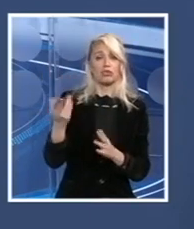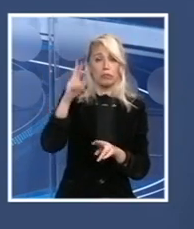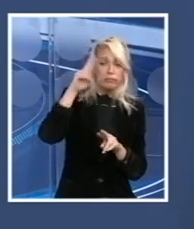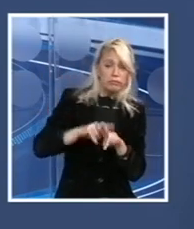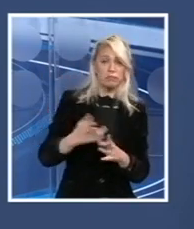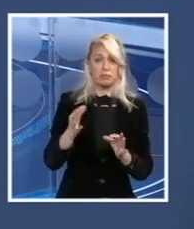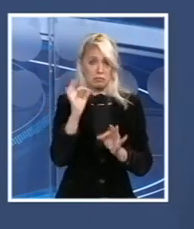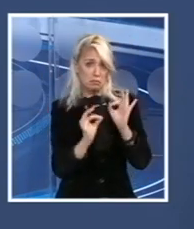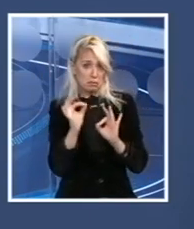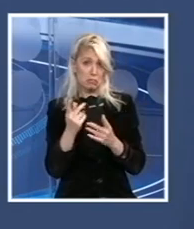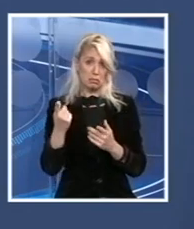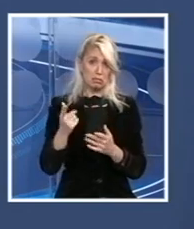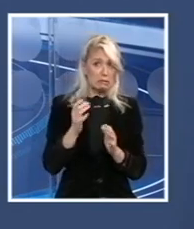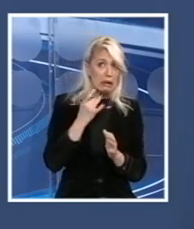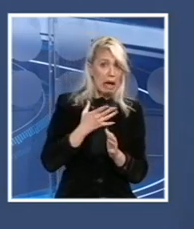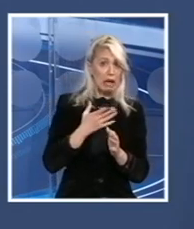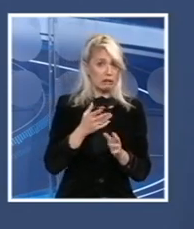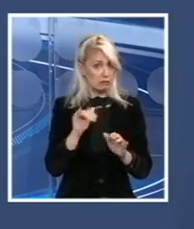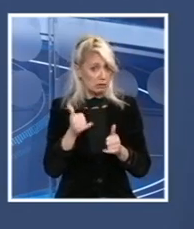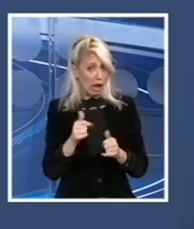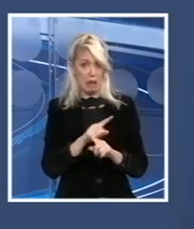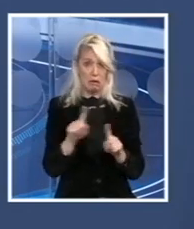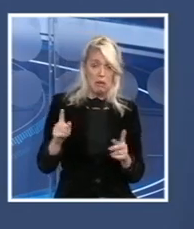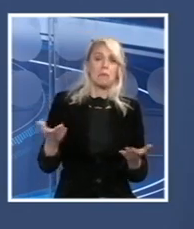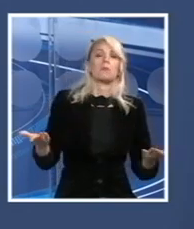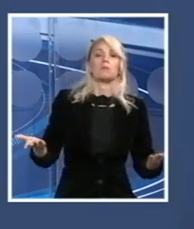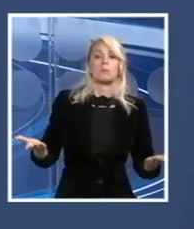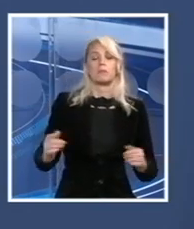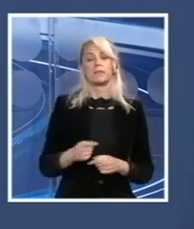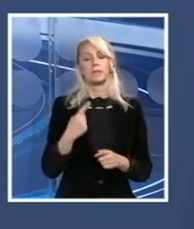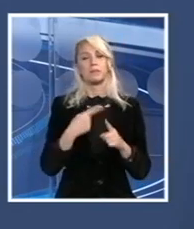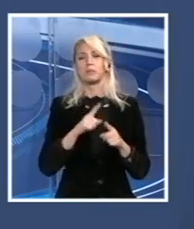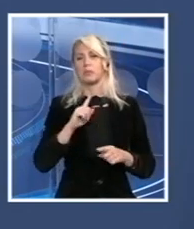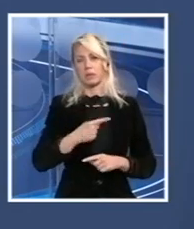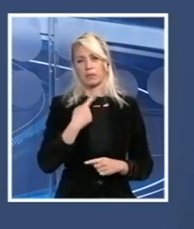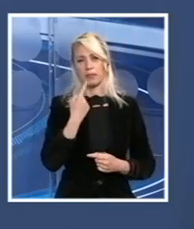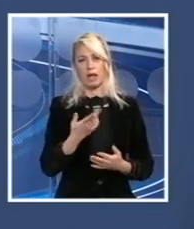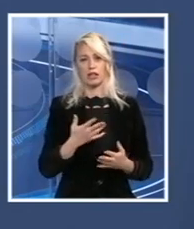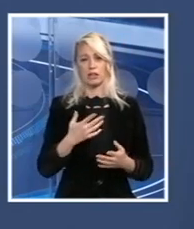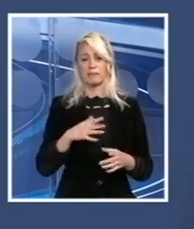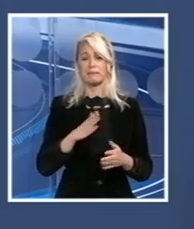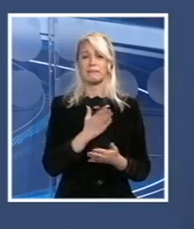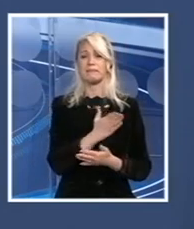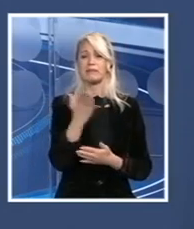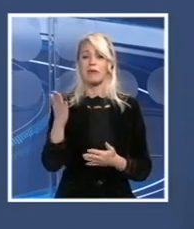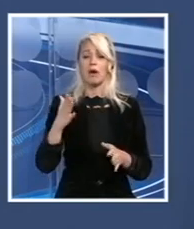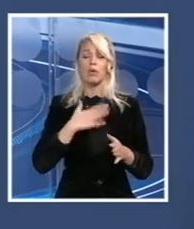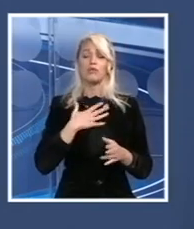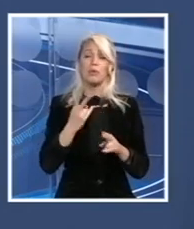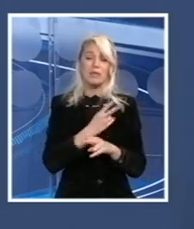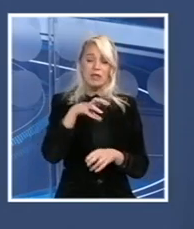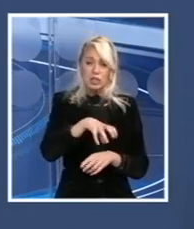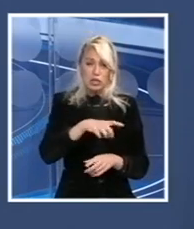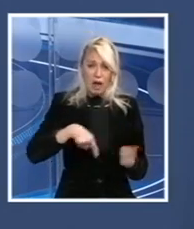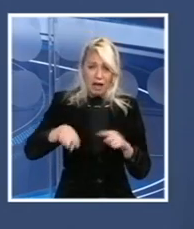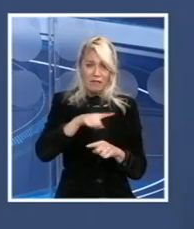procene šta i kako u kom momentu. Međutim, moram da napomenem da sada svako u okviru svojih granica radi ono što misli